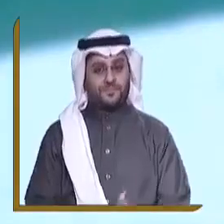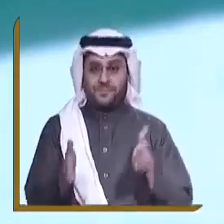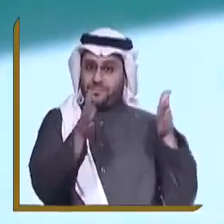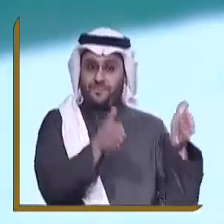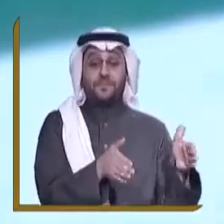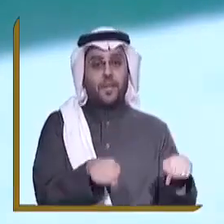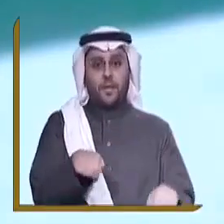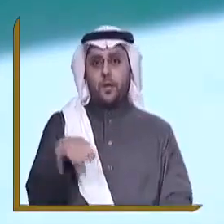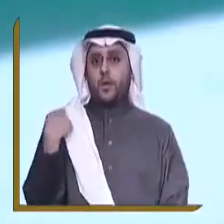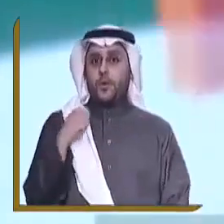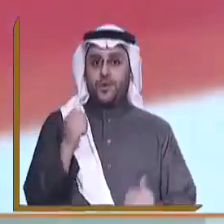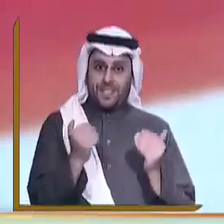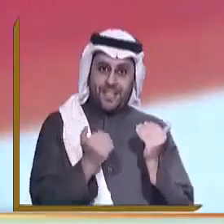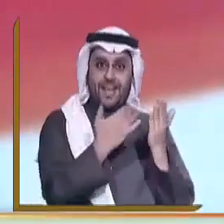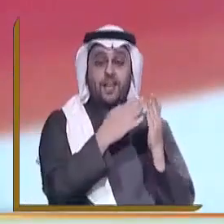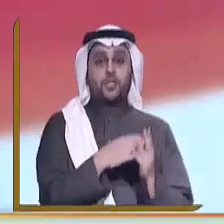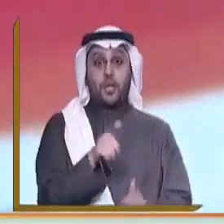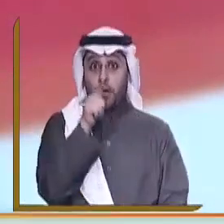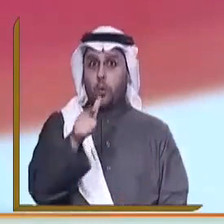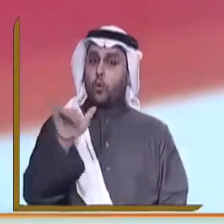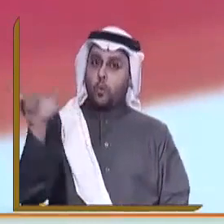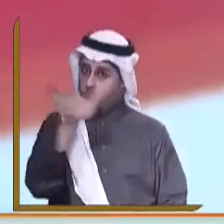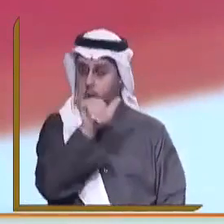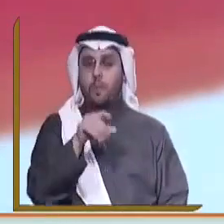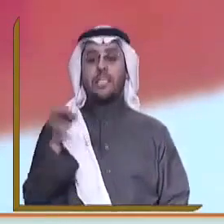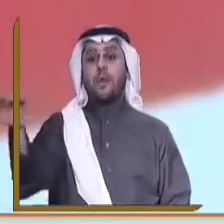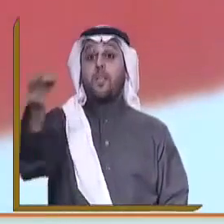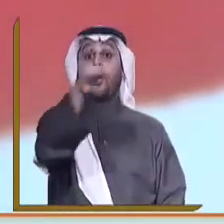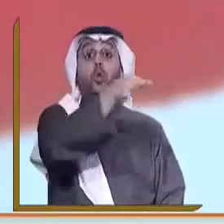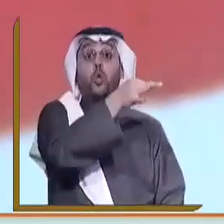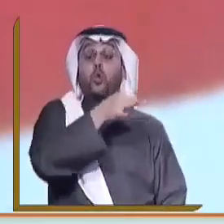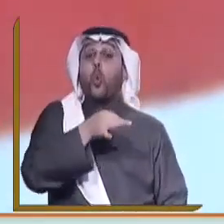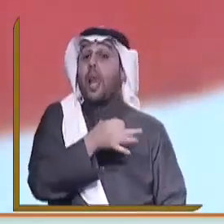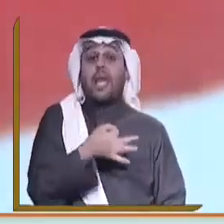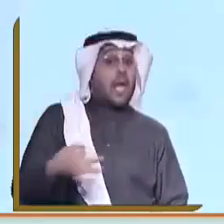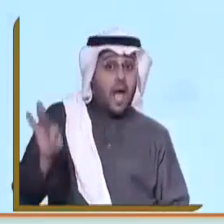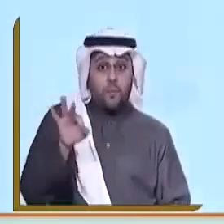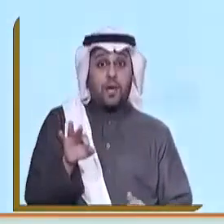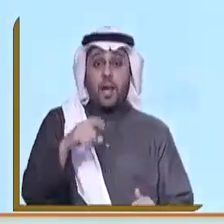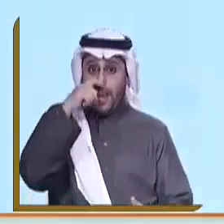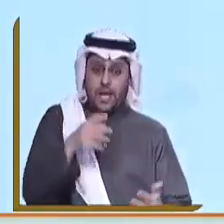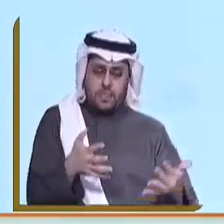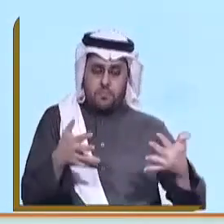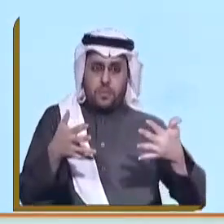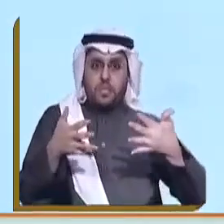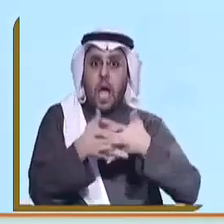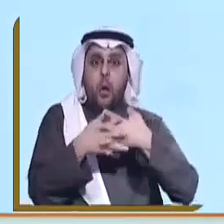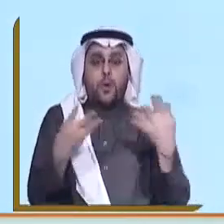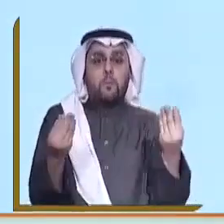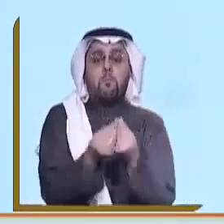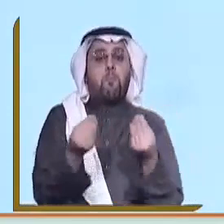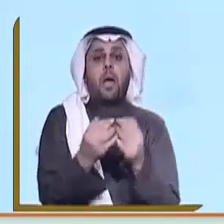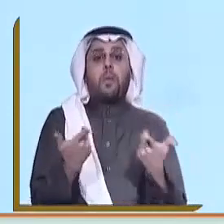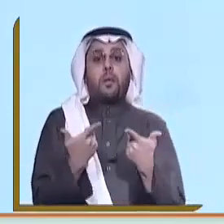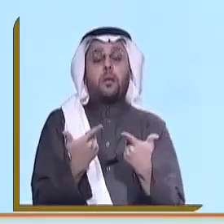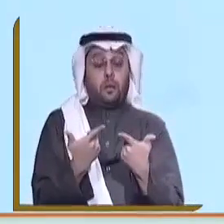كما شدد وزير الخارجيه على ضروره التزام جميع الدول بمعاهده عد عدم الانتشار النووي ودعى